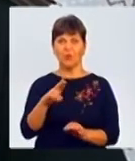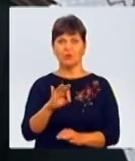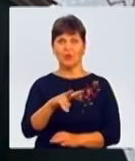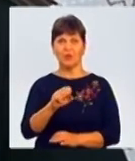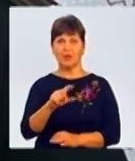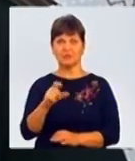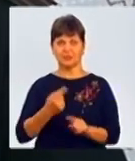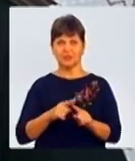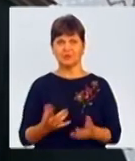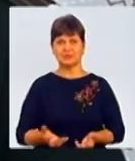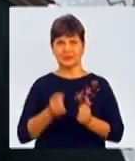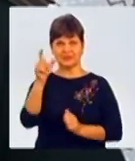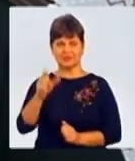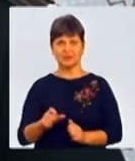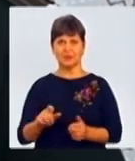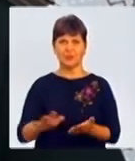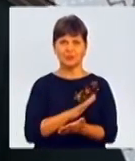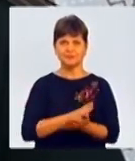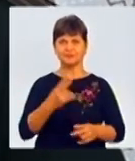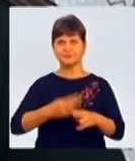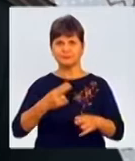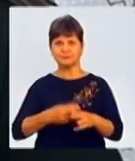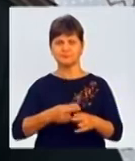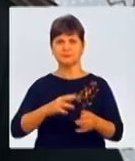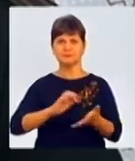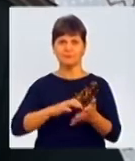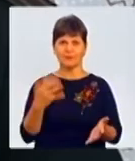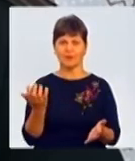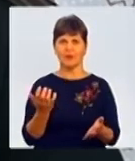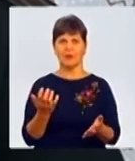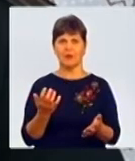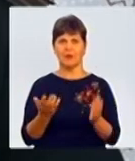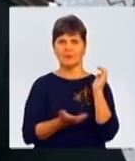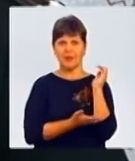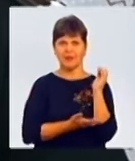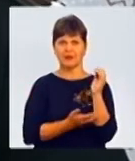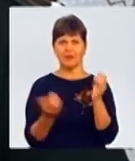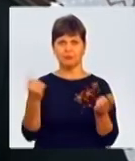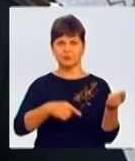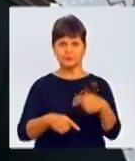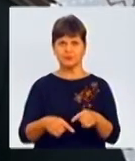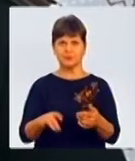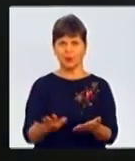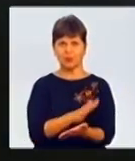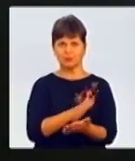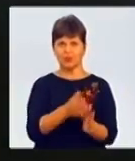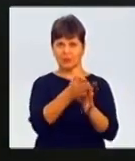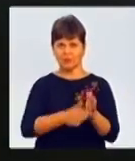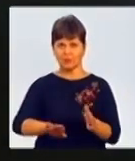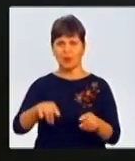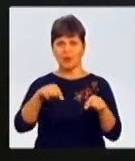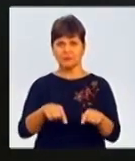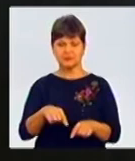його від сторонніх предметів, скла, металу, інших дерев повалених. На цих пляжах